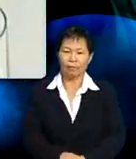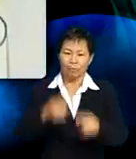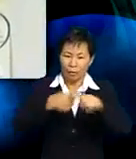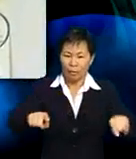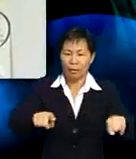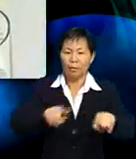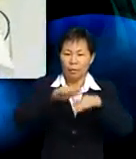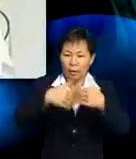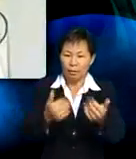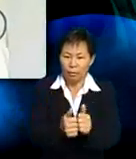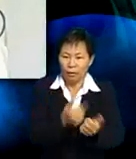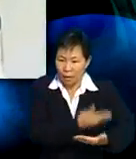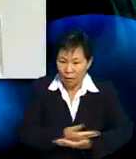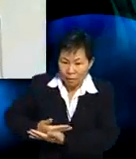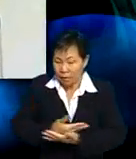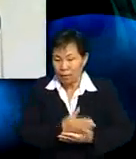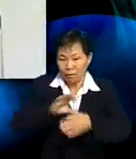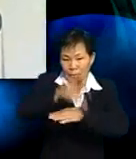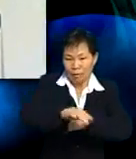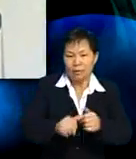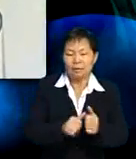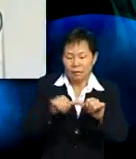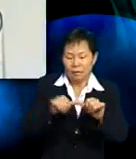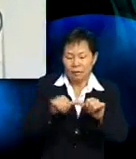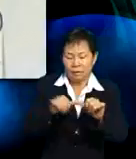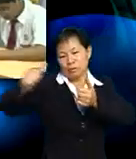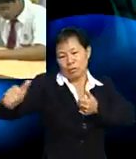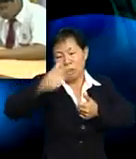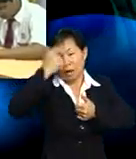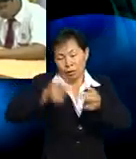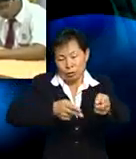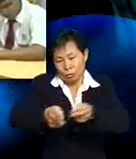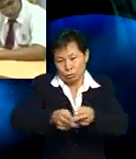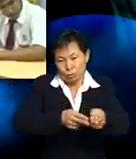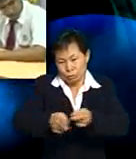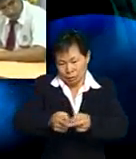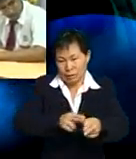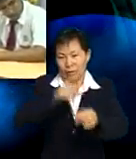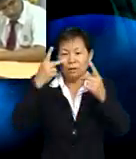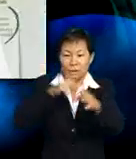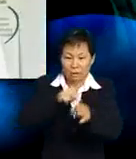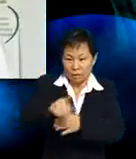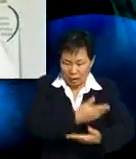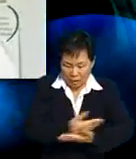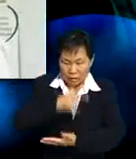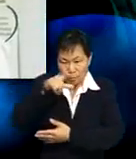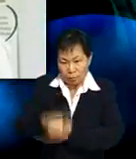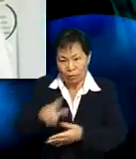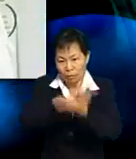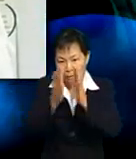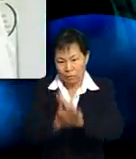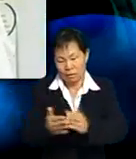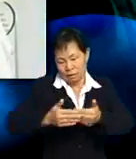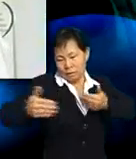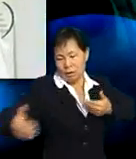Tetapi, bagaimana pula dengan anak-anak yang terpaksa tinggal kejauhan atas urusan kerjaya? Dalam hal ini, anak-anak tidak sepatutnya